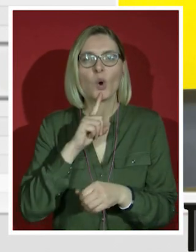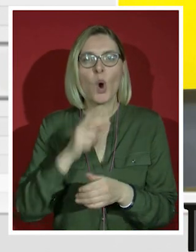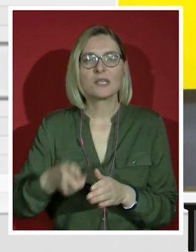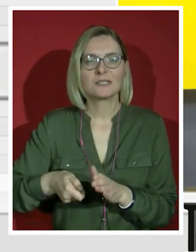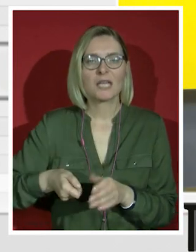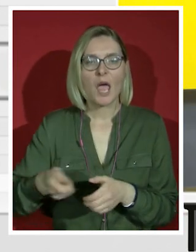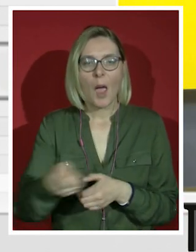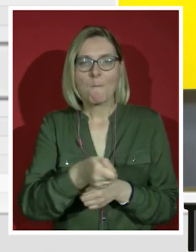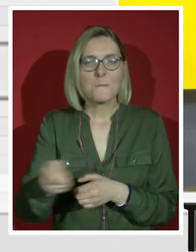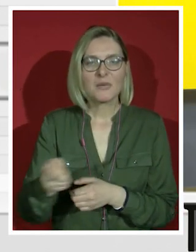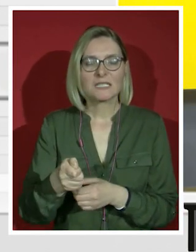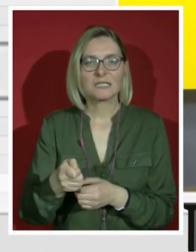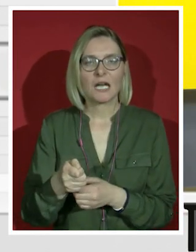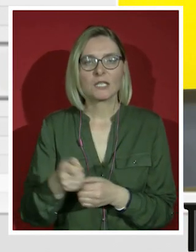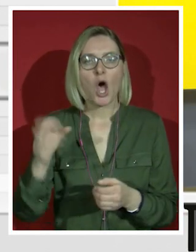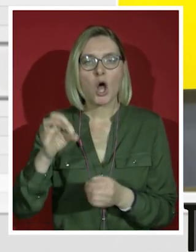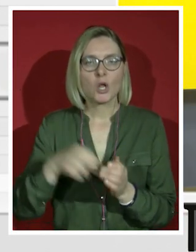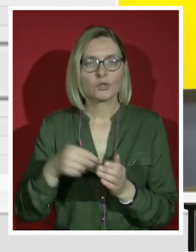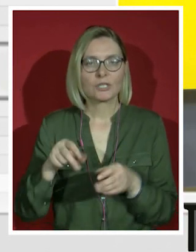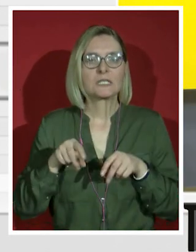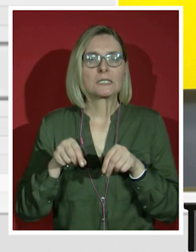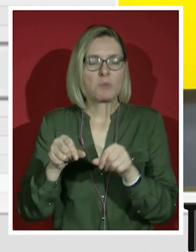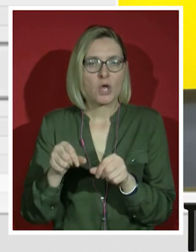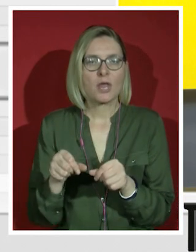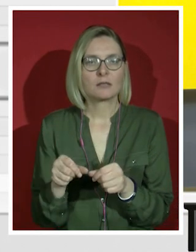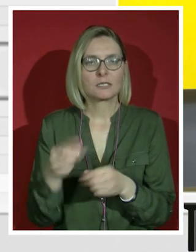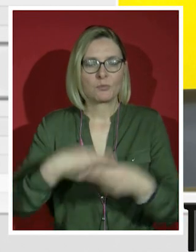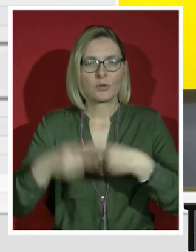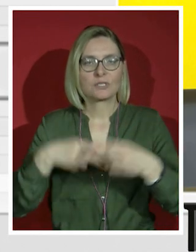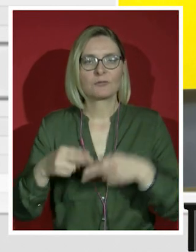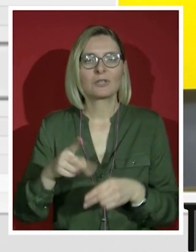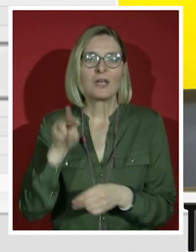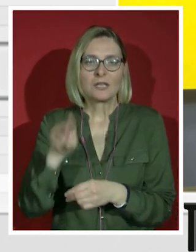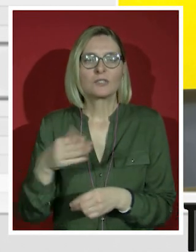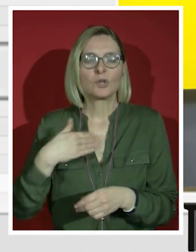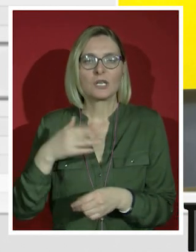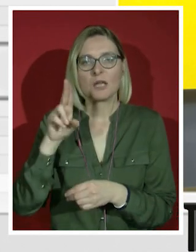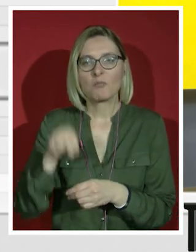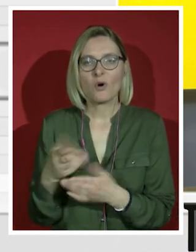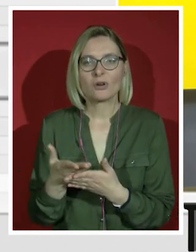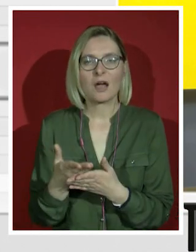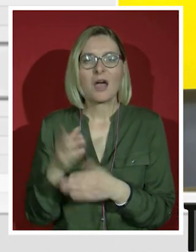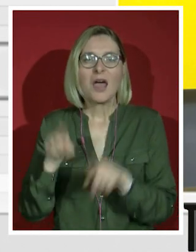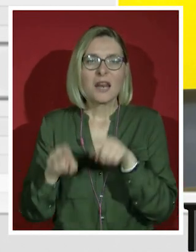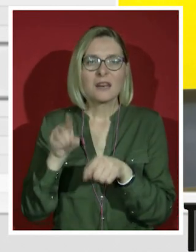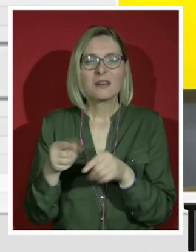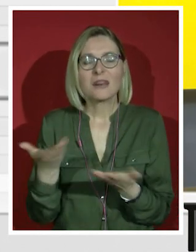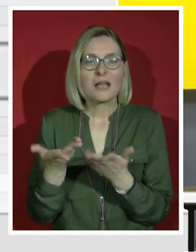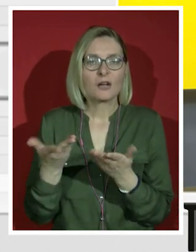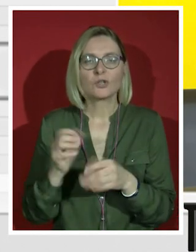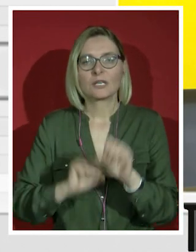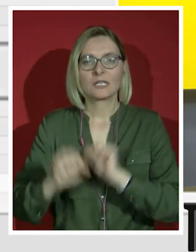прскети, олошки, ред така. Други работи, исто и ние мора да ги на некој начин да ги третираме и да ги зачуваме